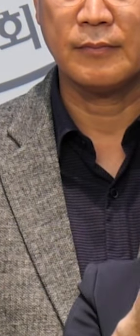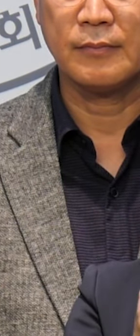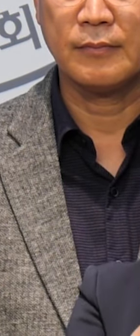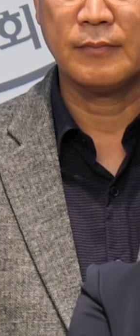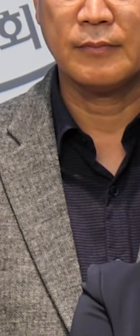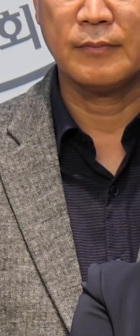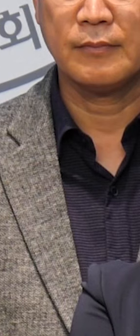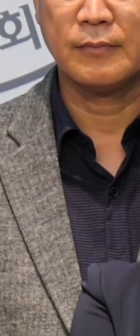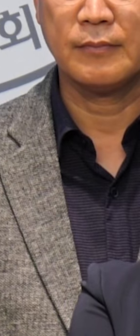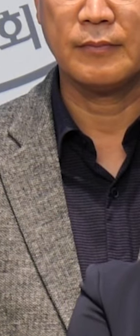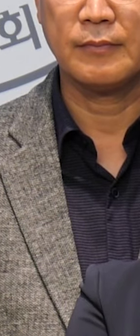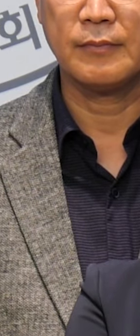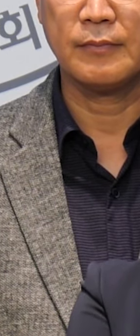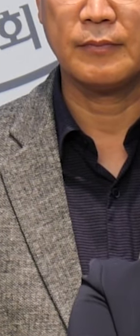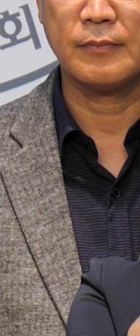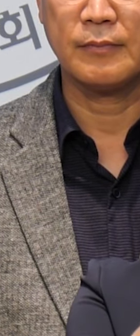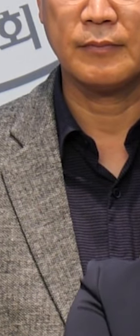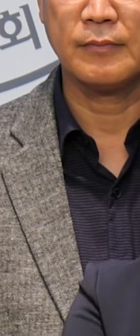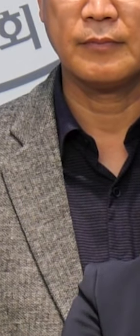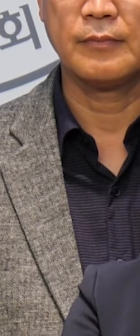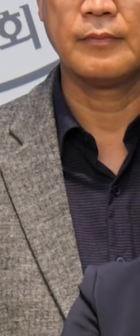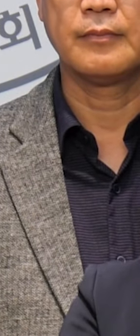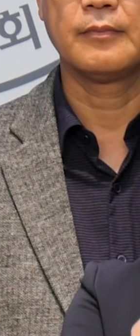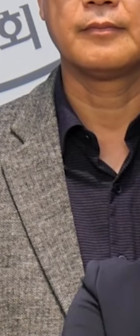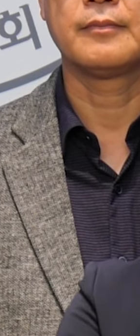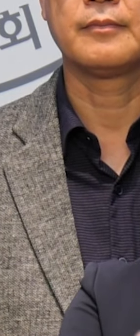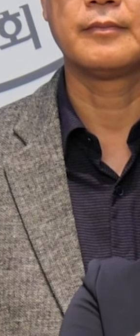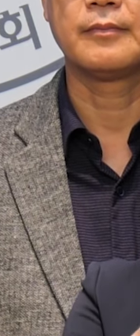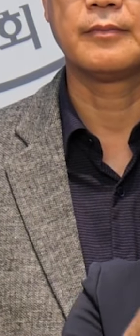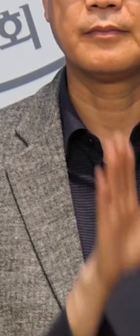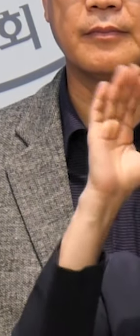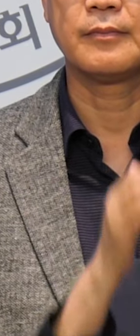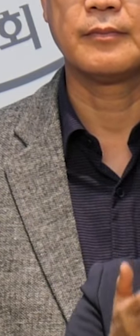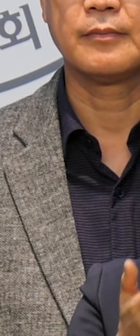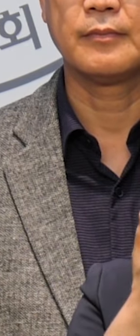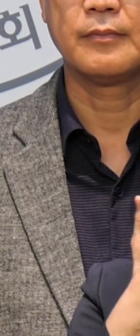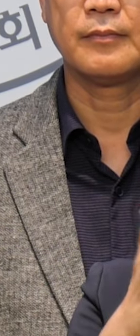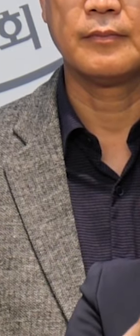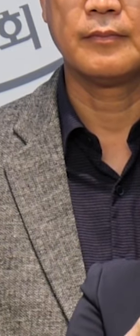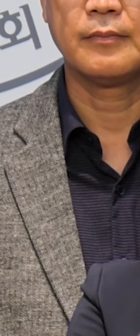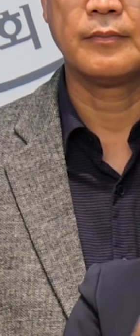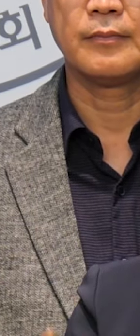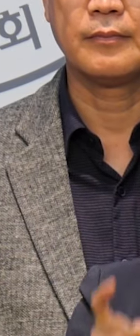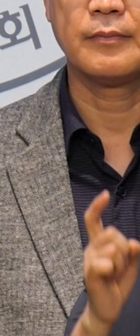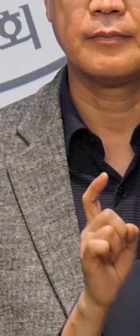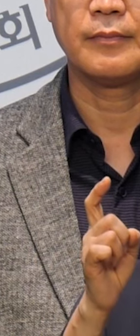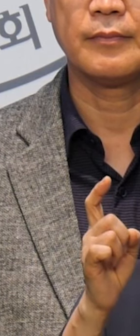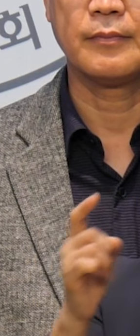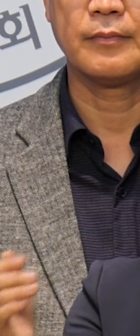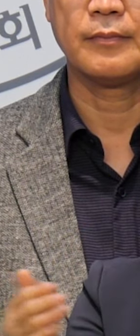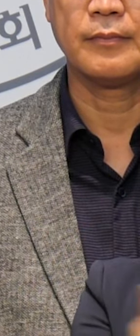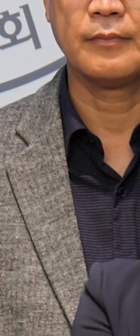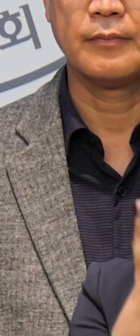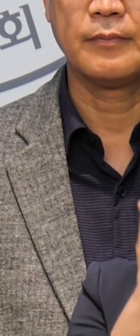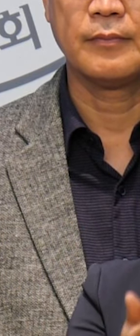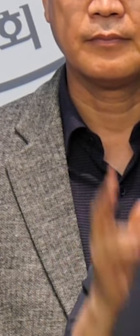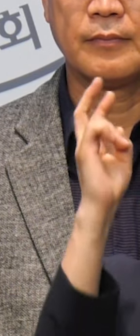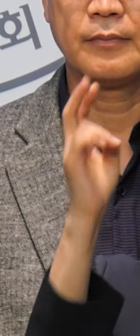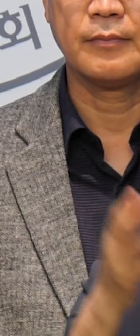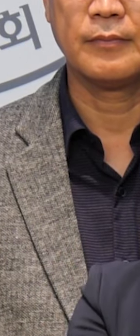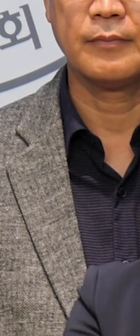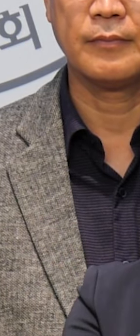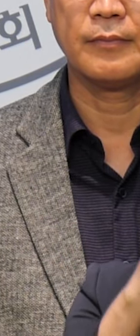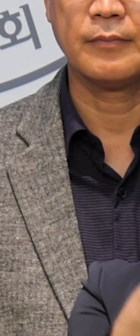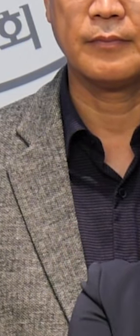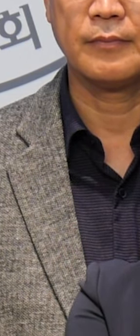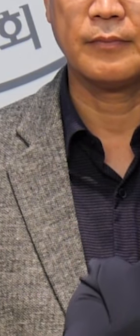법안소위 통과로 무려 40여 년간 이어진 개식용을 둘러싼 국민적 논란에 마침표를 찍고 관련